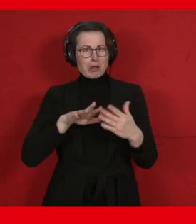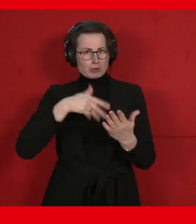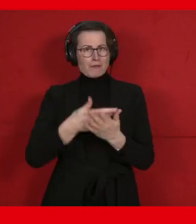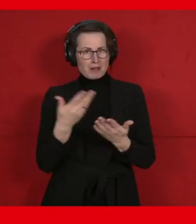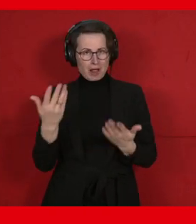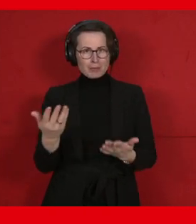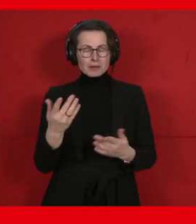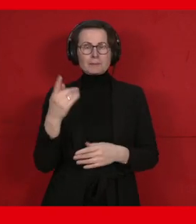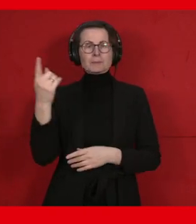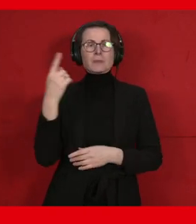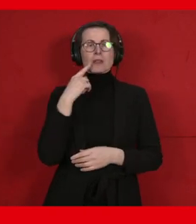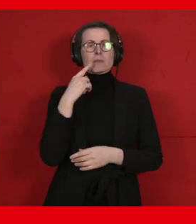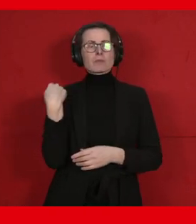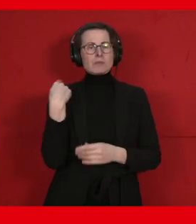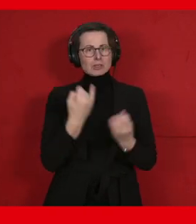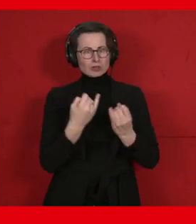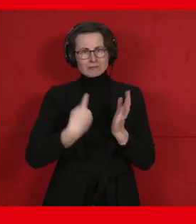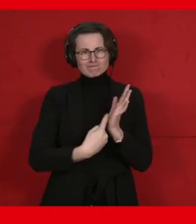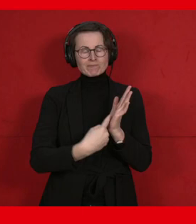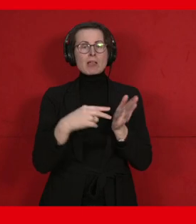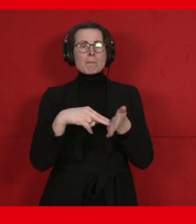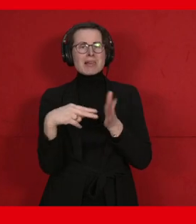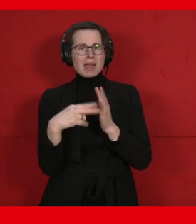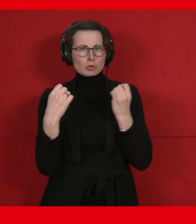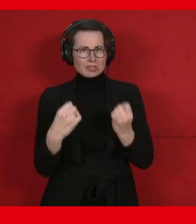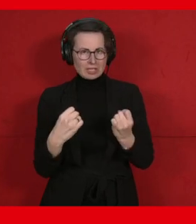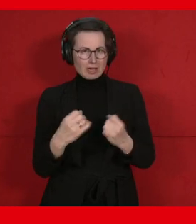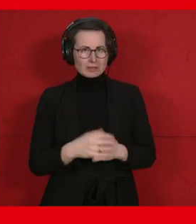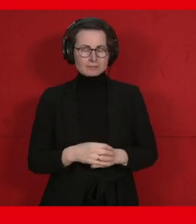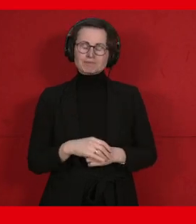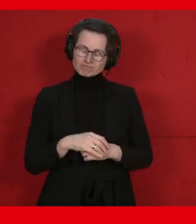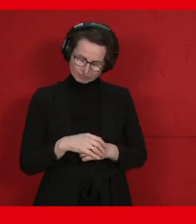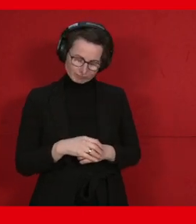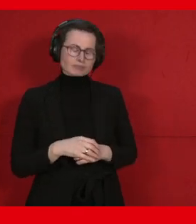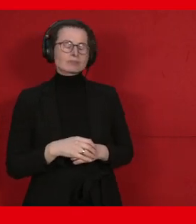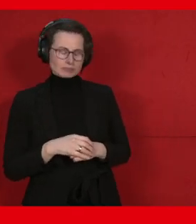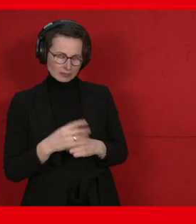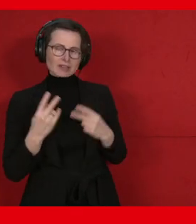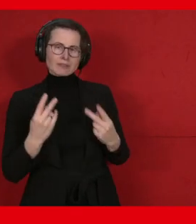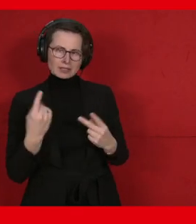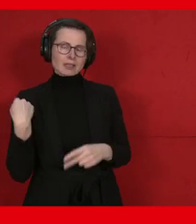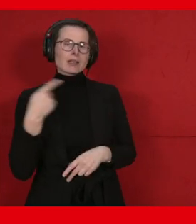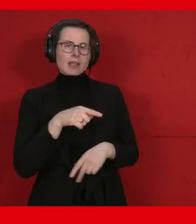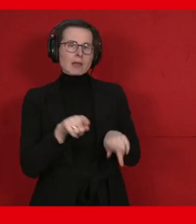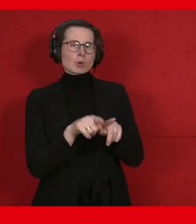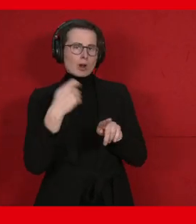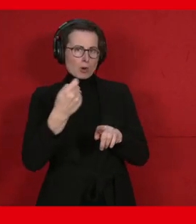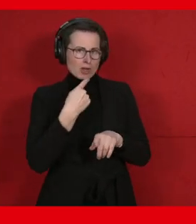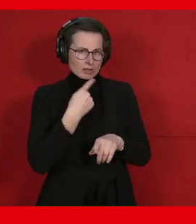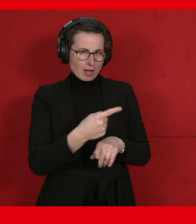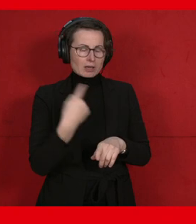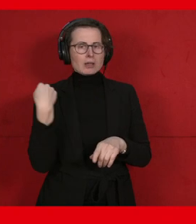hat. Planungssicherheit, Stichwort, ist ein großes auch für die Industrie. Planungssicherheit ist wichtig. Herr Brudermüller hat das gesagt. Ich habe vor kurzem mit